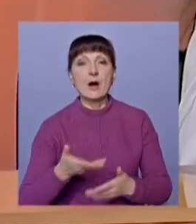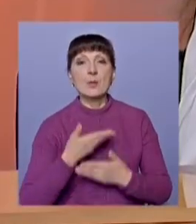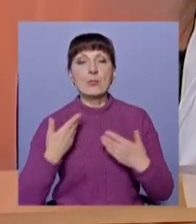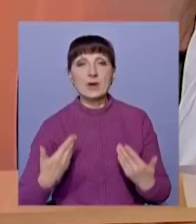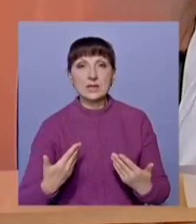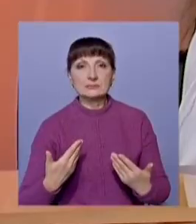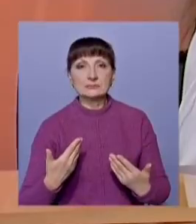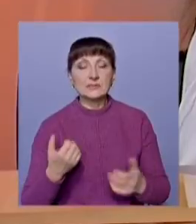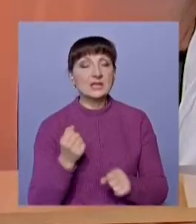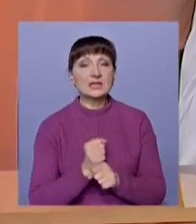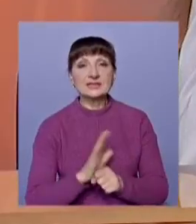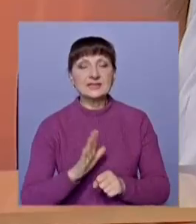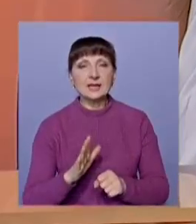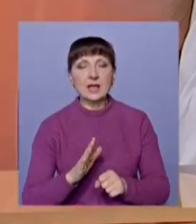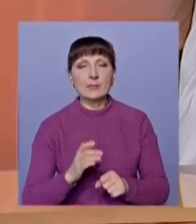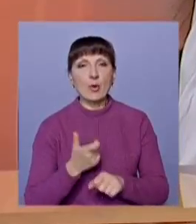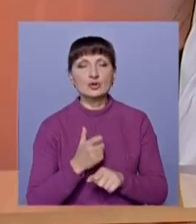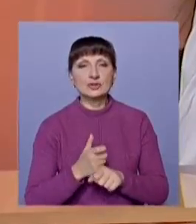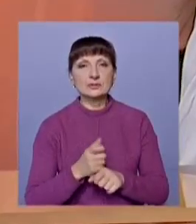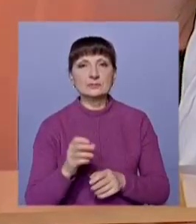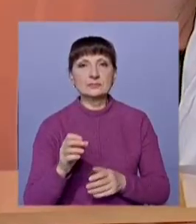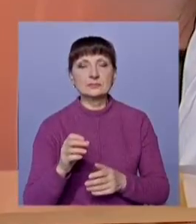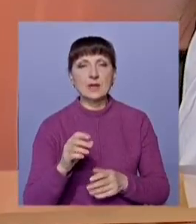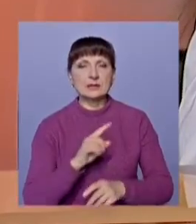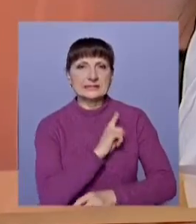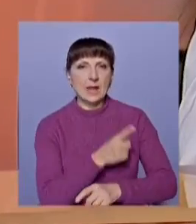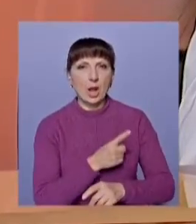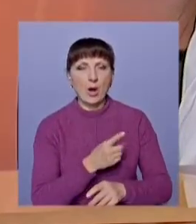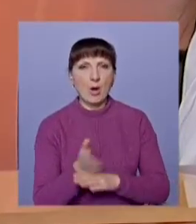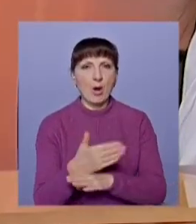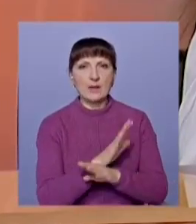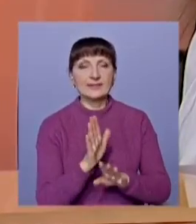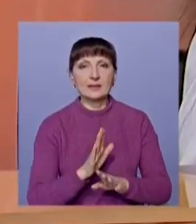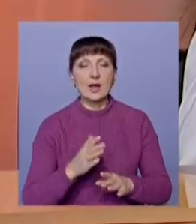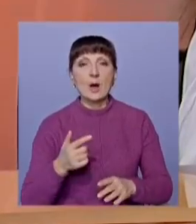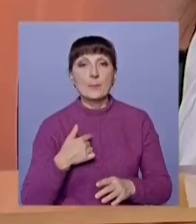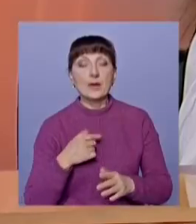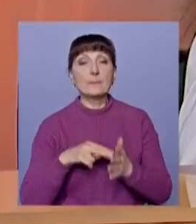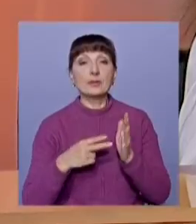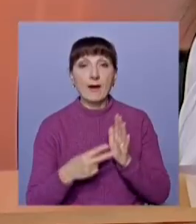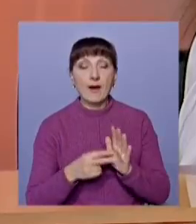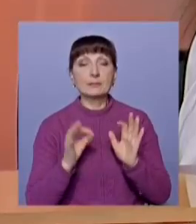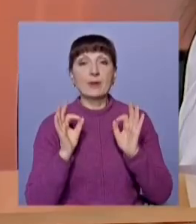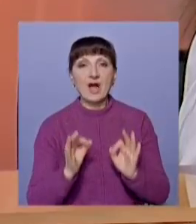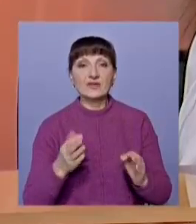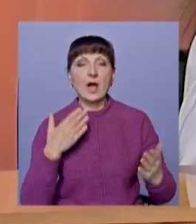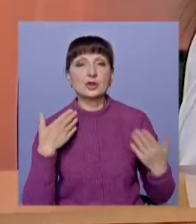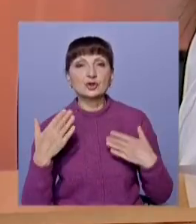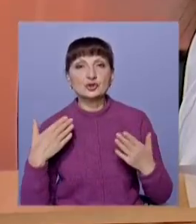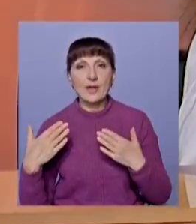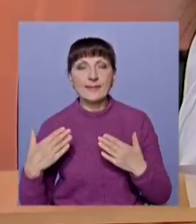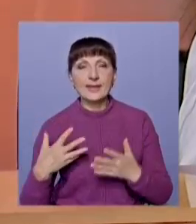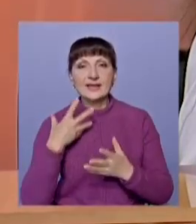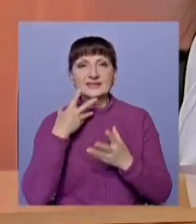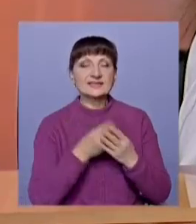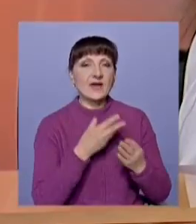не делаем резких отступлений. Да? Мы совершенно осознанно выстраиваем свои отношения со своими